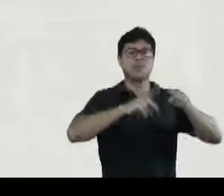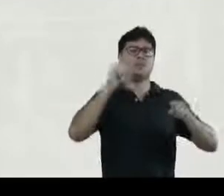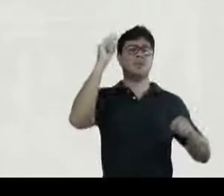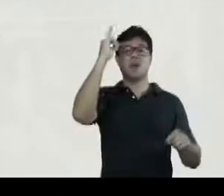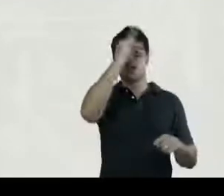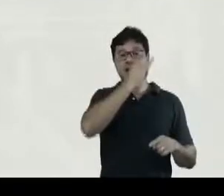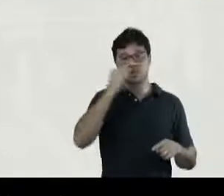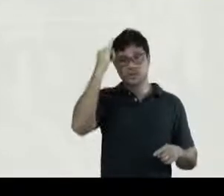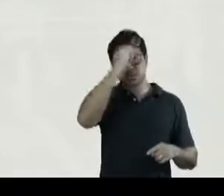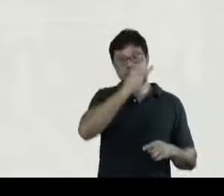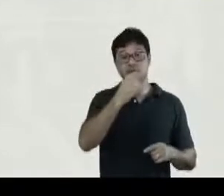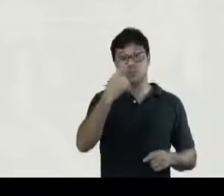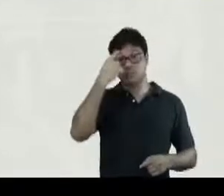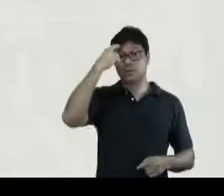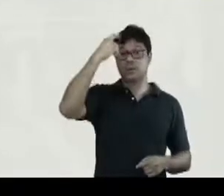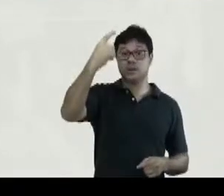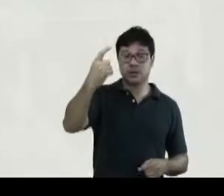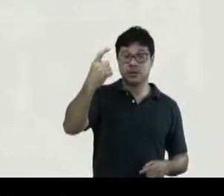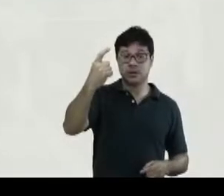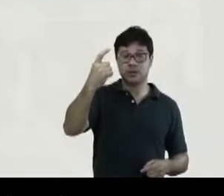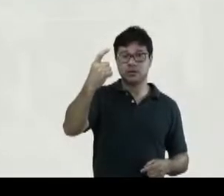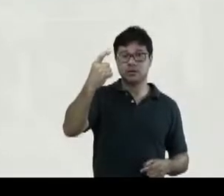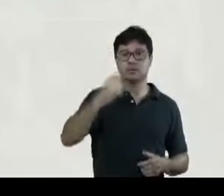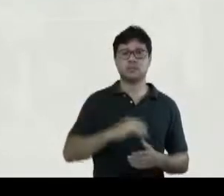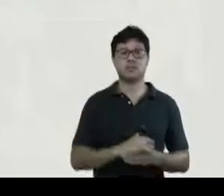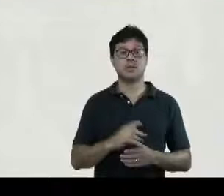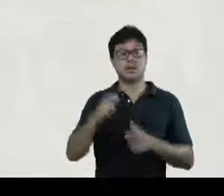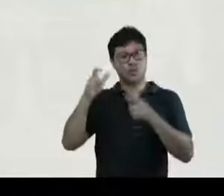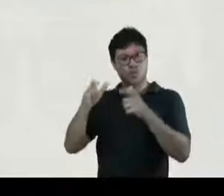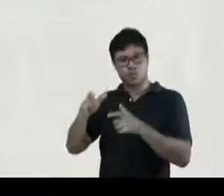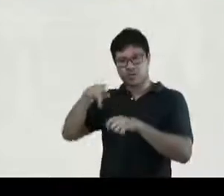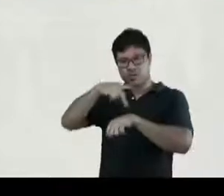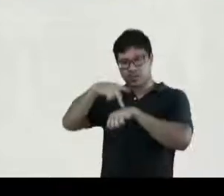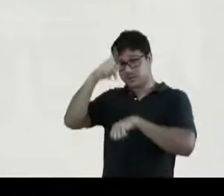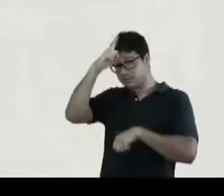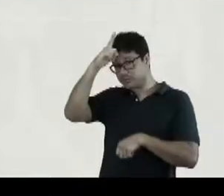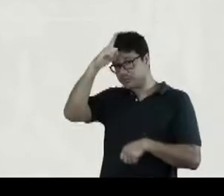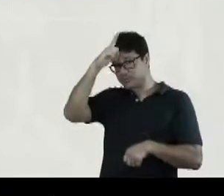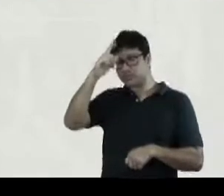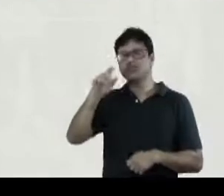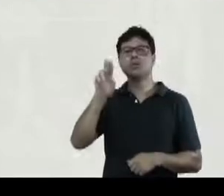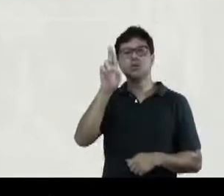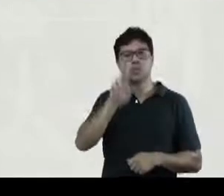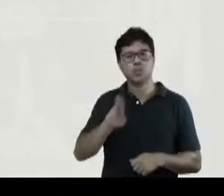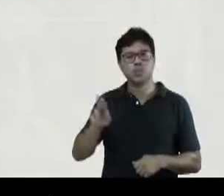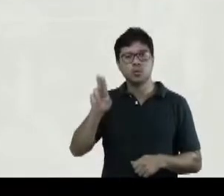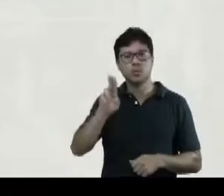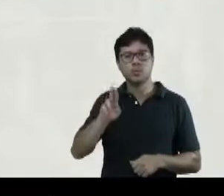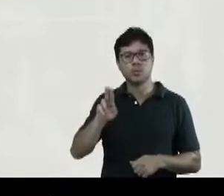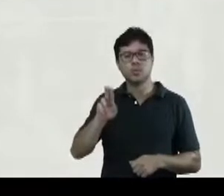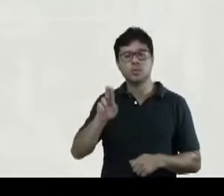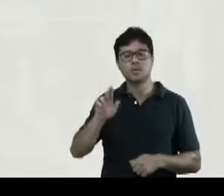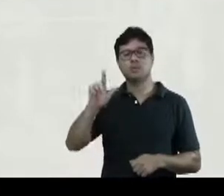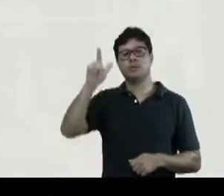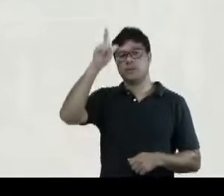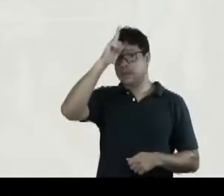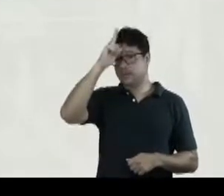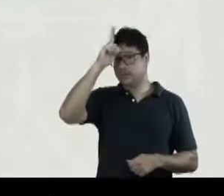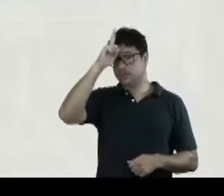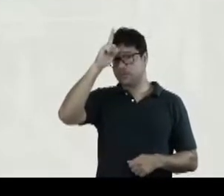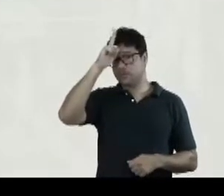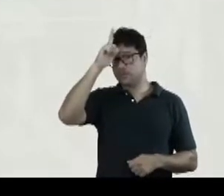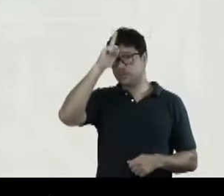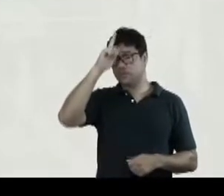den Verbundsystemen und Nationalbibliographien, aber auch für die Erschließung von Handschriften, Nachlässen und